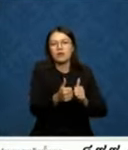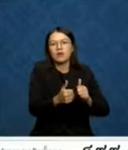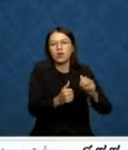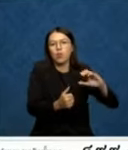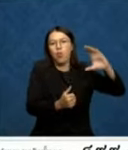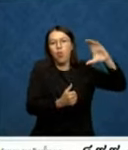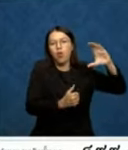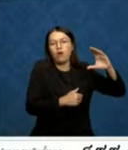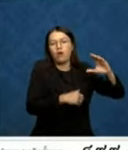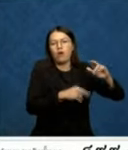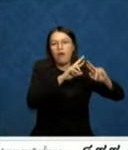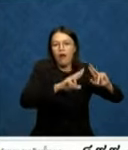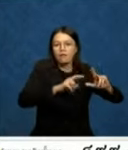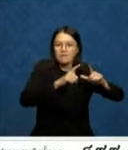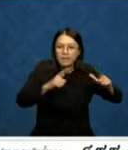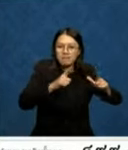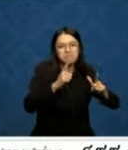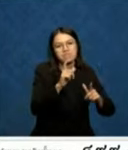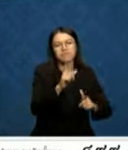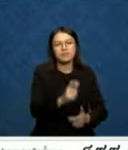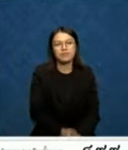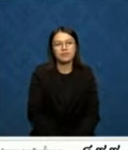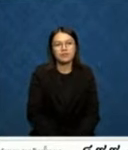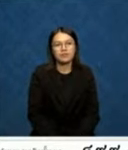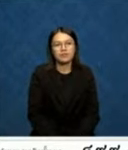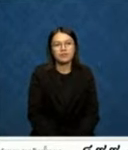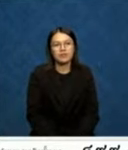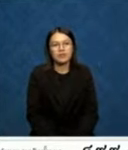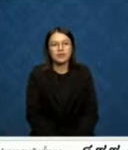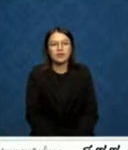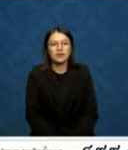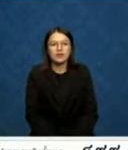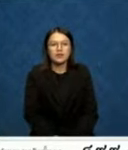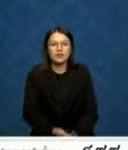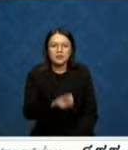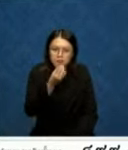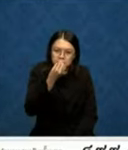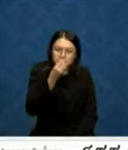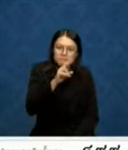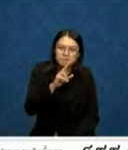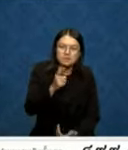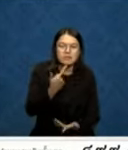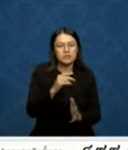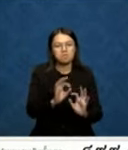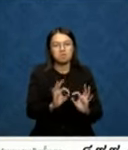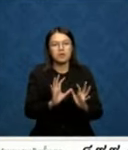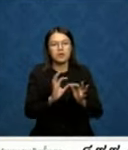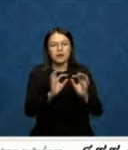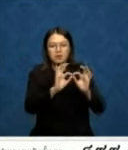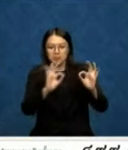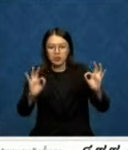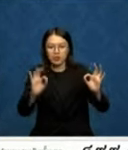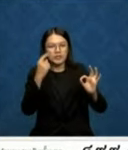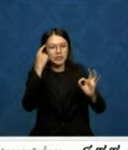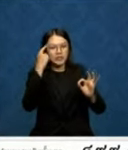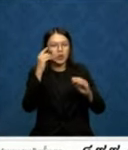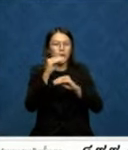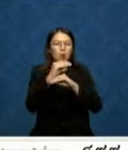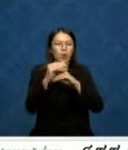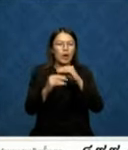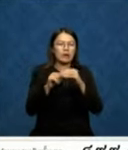นะครับแน่นอนอาจจะเป็นการบรรเทาค่าครองชีพได้บางส่วนนะครับผมก็เลยข ขอสงวนความเห็นในประเด็นแรกนะครับผมไม่ได้คิดว่าโครง